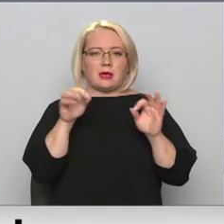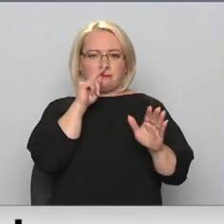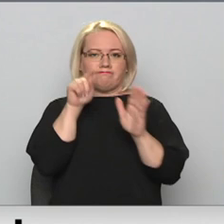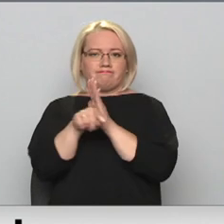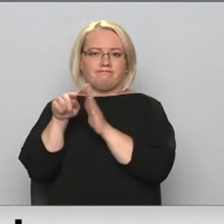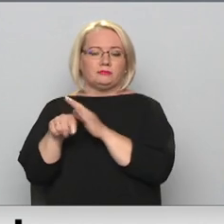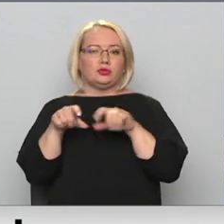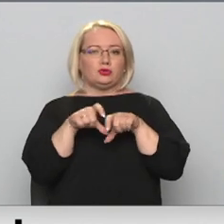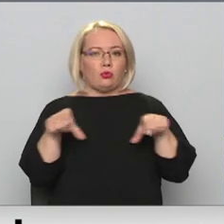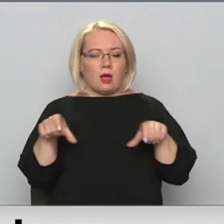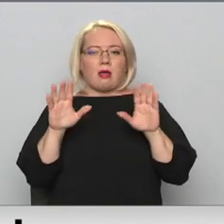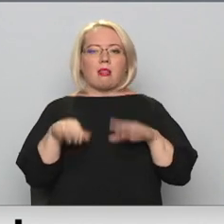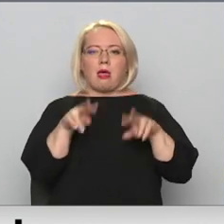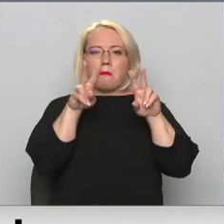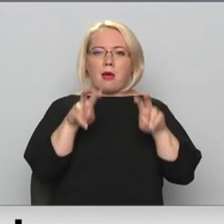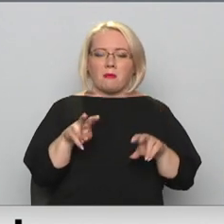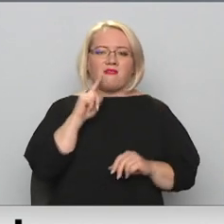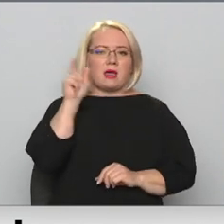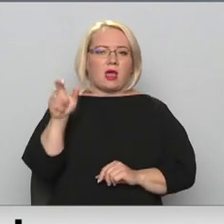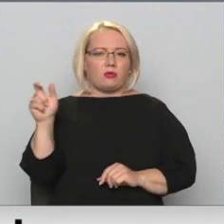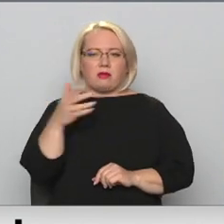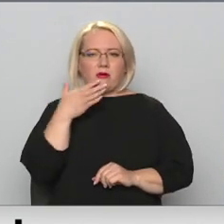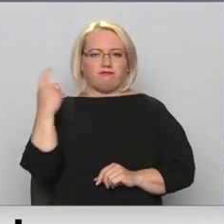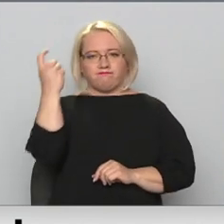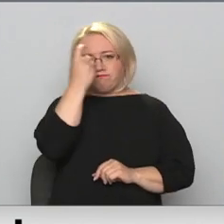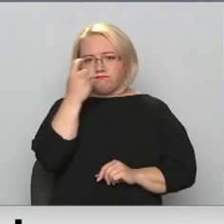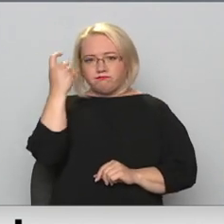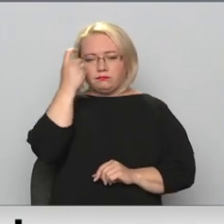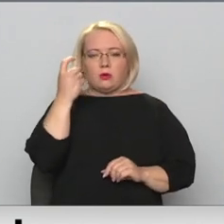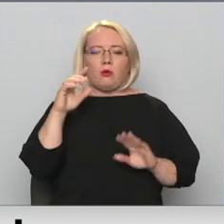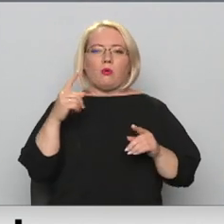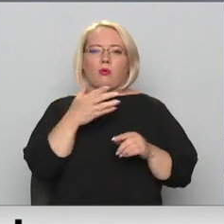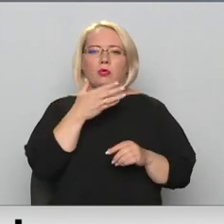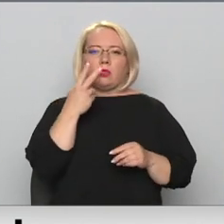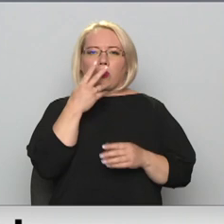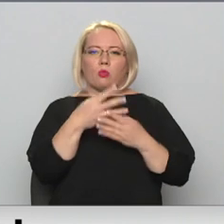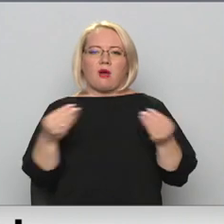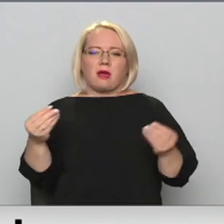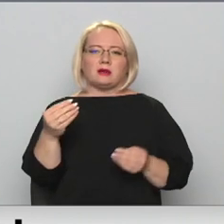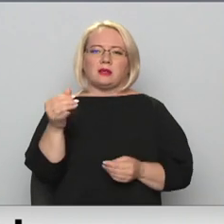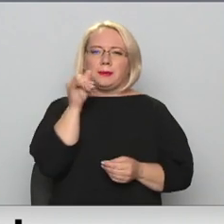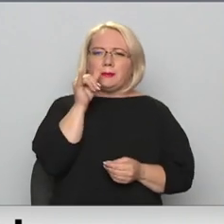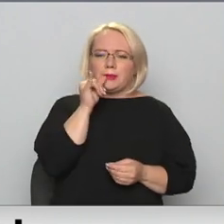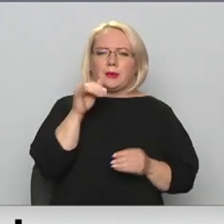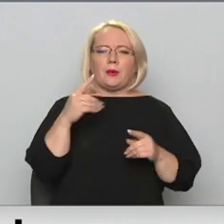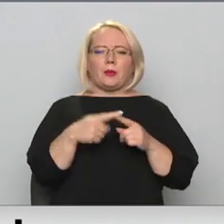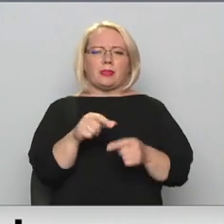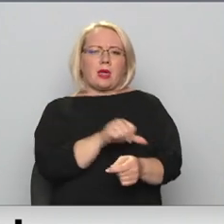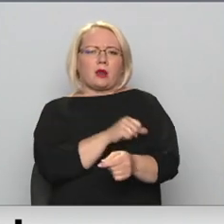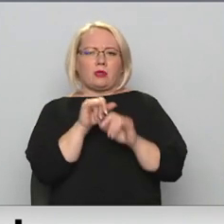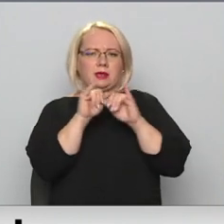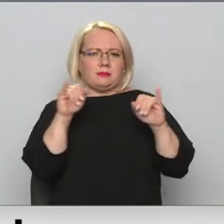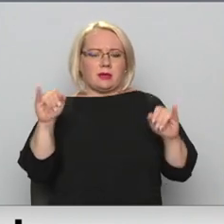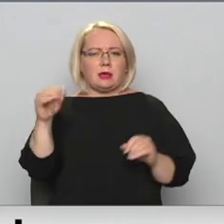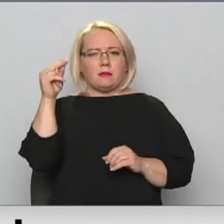arī skolās, lai pārbaudītu, vai jaunieši nav apreibinošo vielu iespaidā un novērstu tabakas izstrādājumu un narkotiku